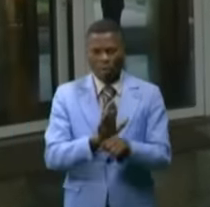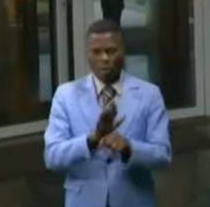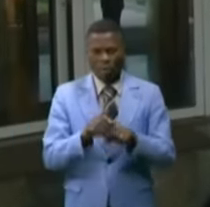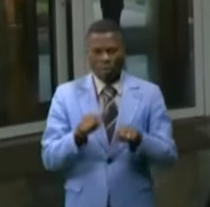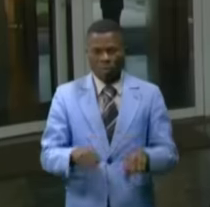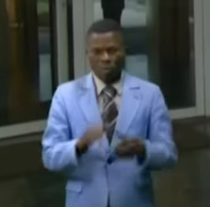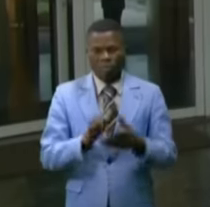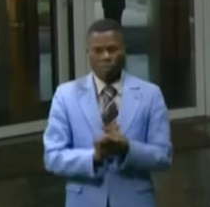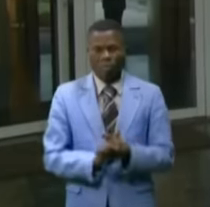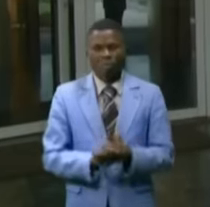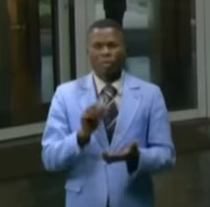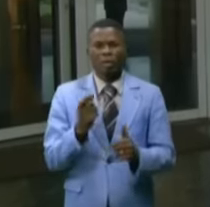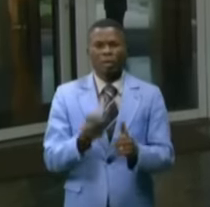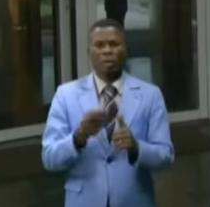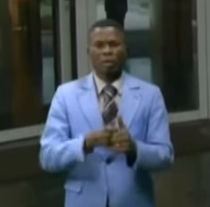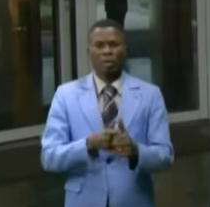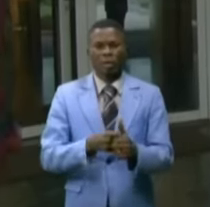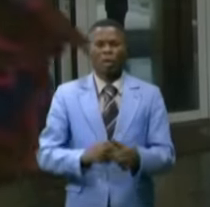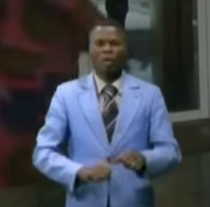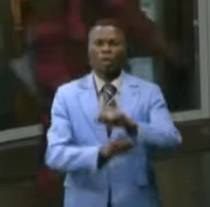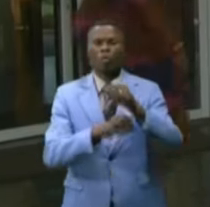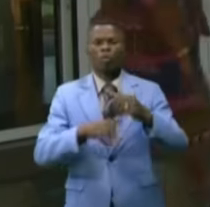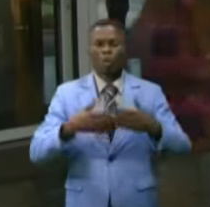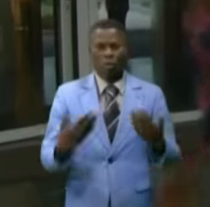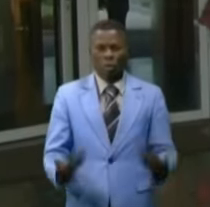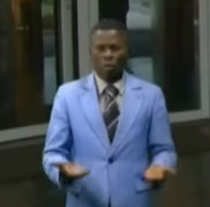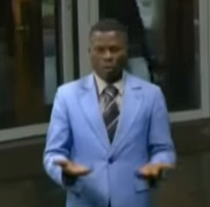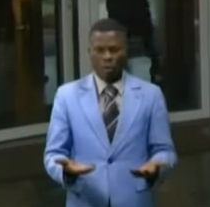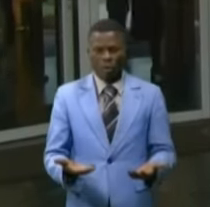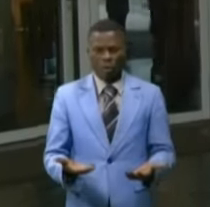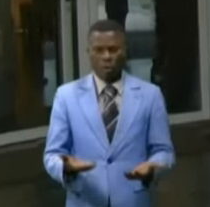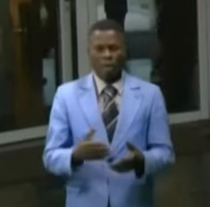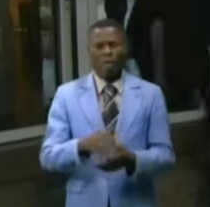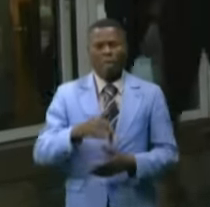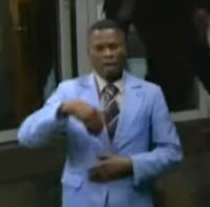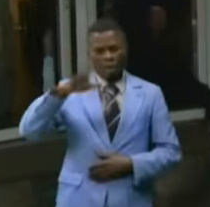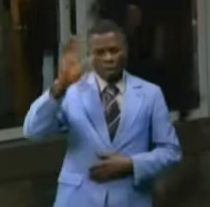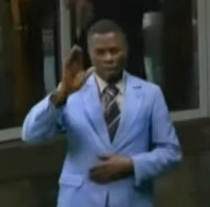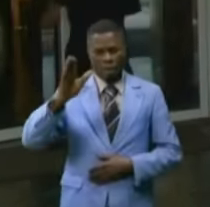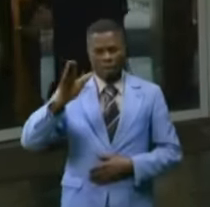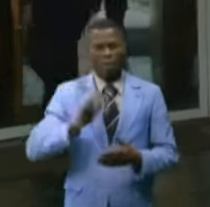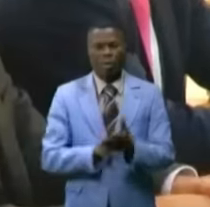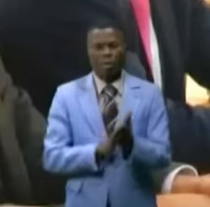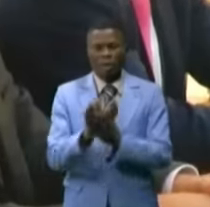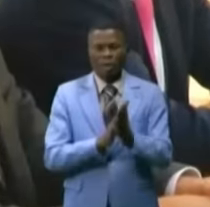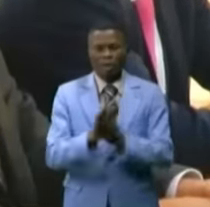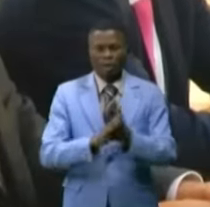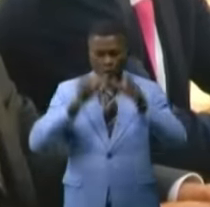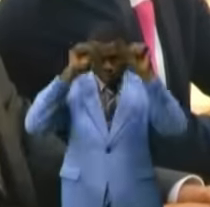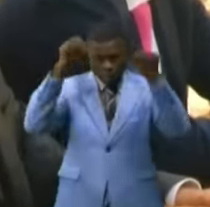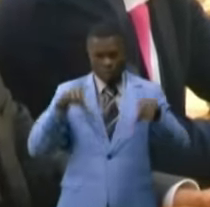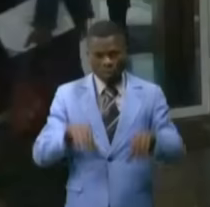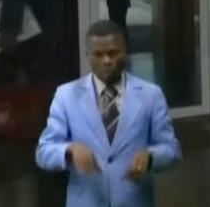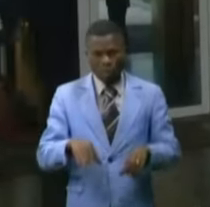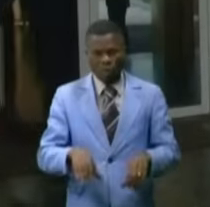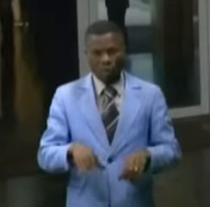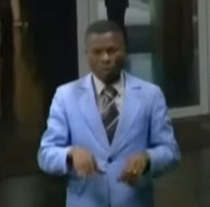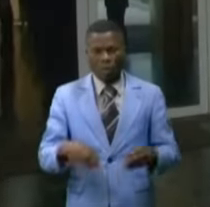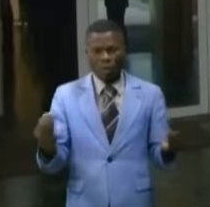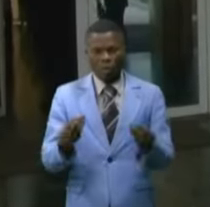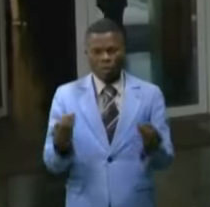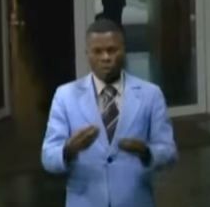actuelles, c'est comment accompagner le souhait du président de la RDC